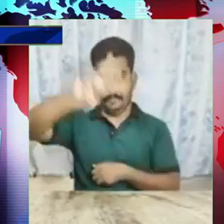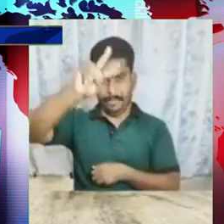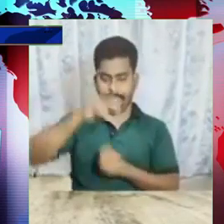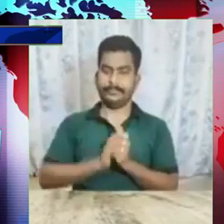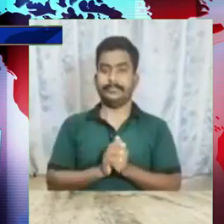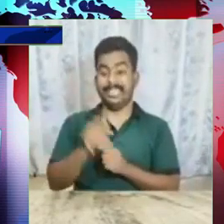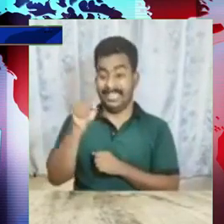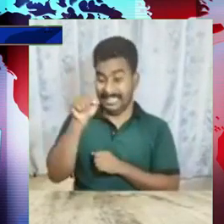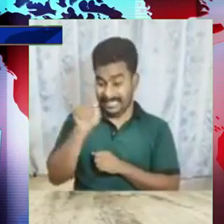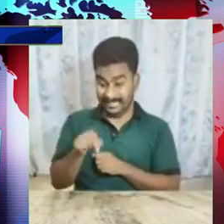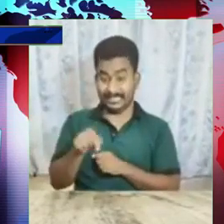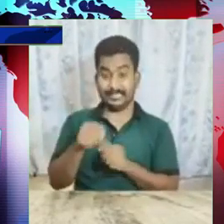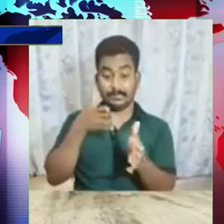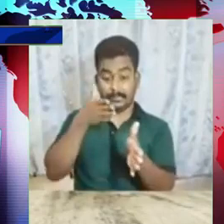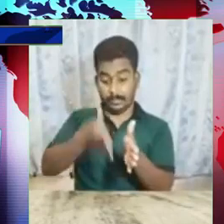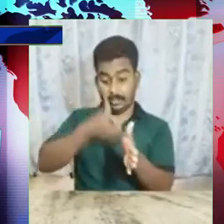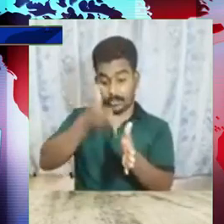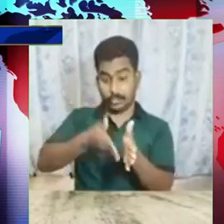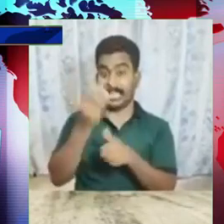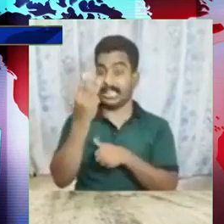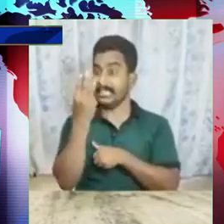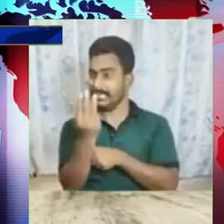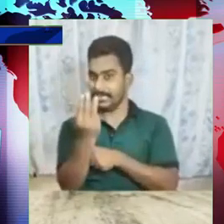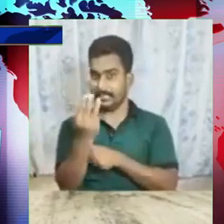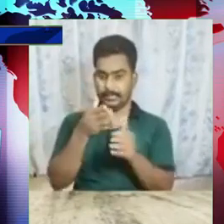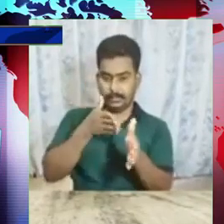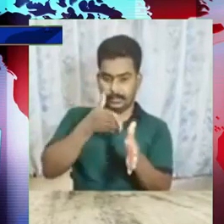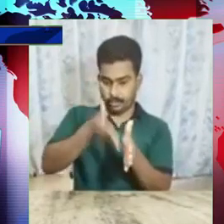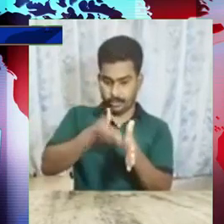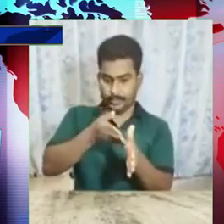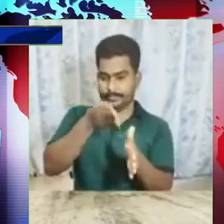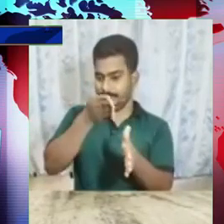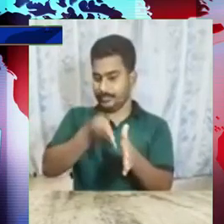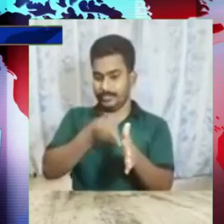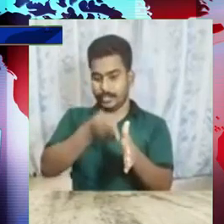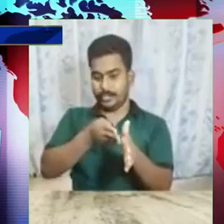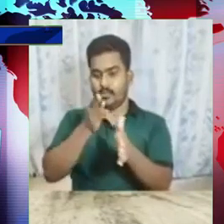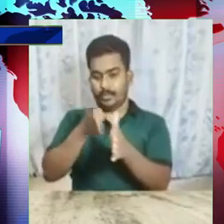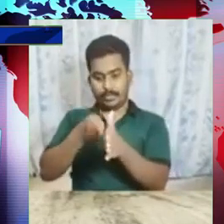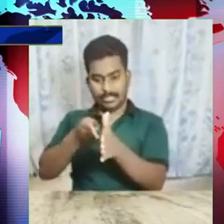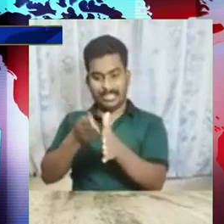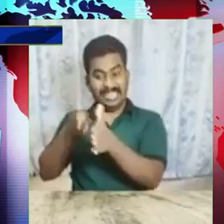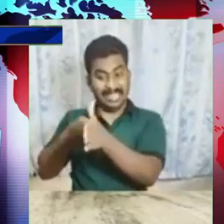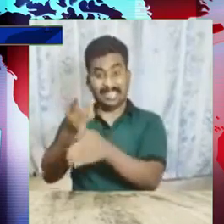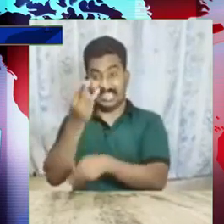ഡൽഹി, ഇങ്ങനെയുള്ള വിദ്യാർത്ഥികളുണ്ട്. അത്തരം വിദ്യാർത്ഥികളെ